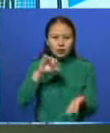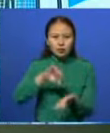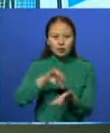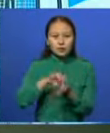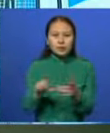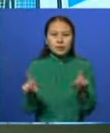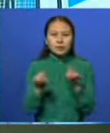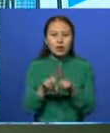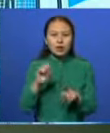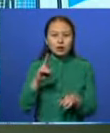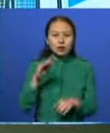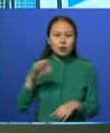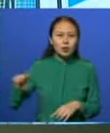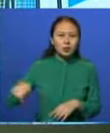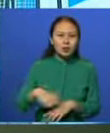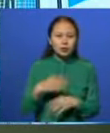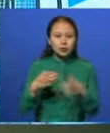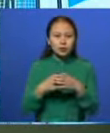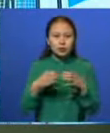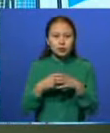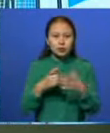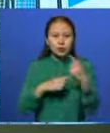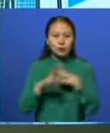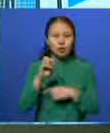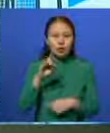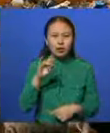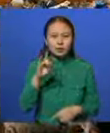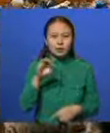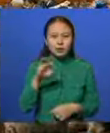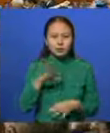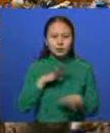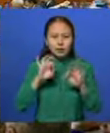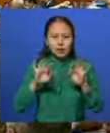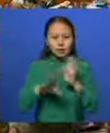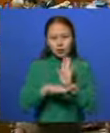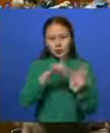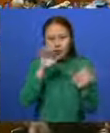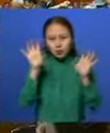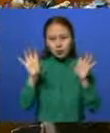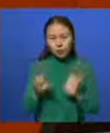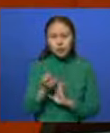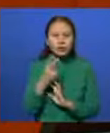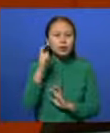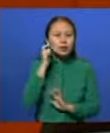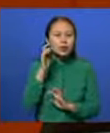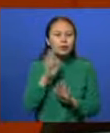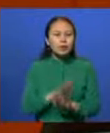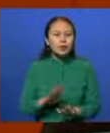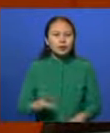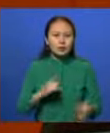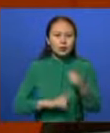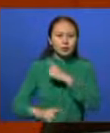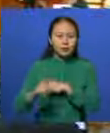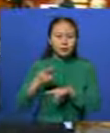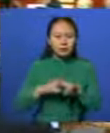отырысында мұндай бастаманы Ақжол партиясы фракциясының мүшесі Меруерт Қазбекова көтерді. Депутат заңдағы 12 жасқа дейінгі балаларды